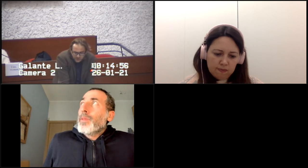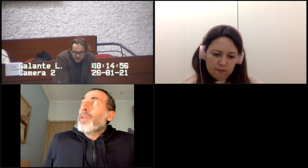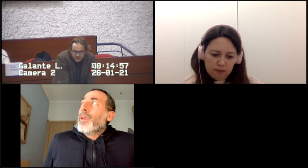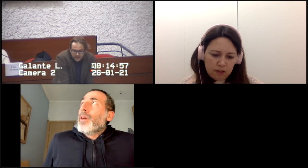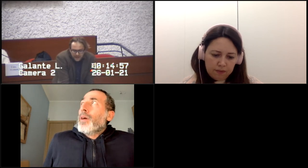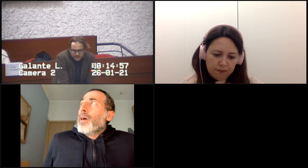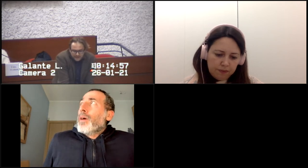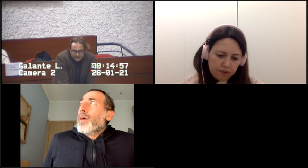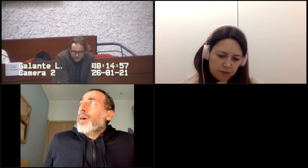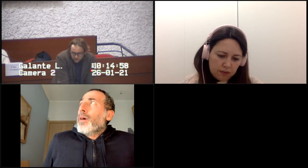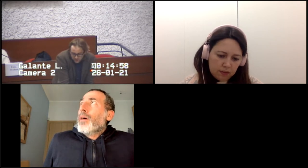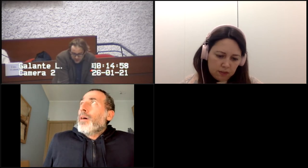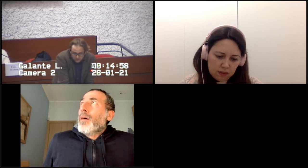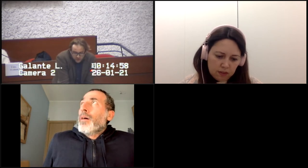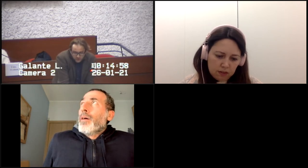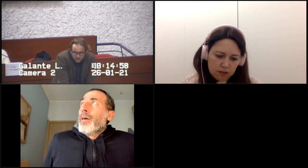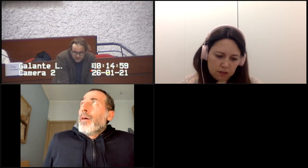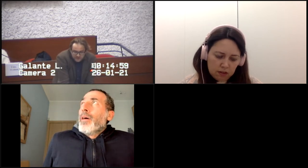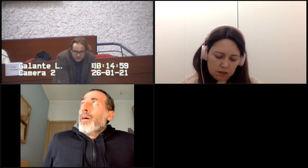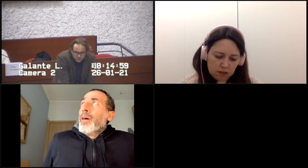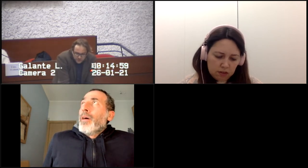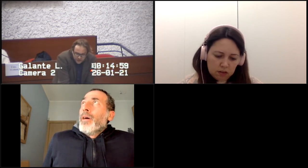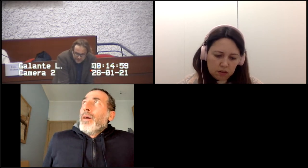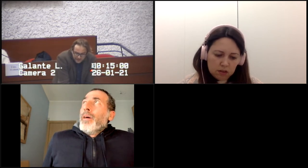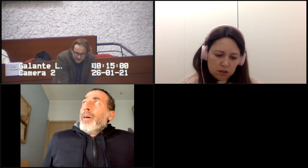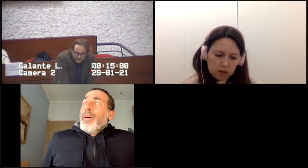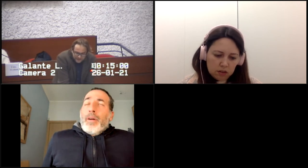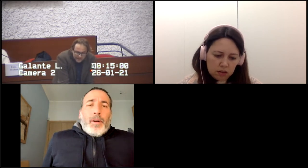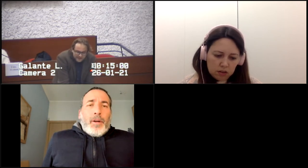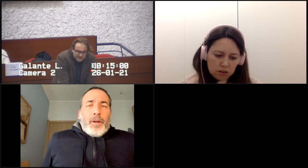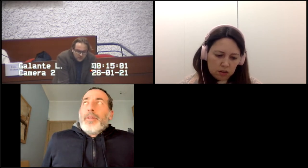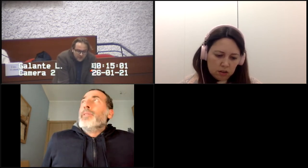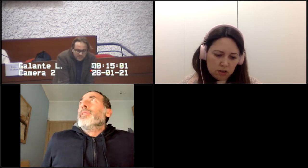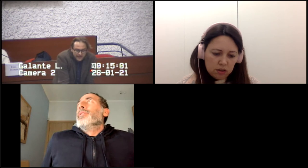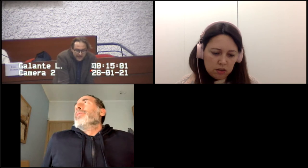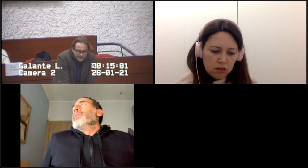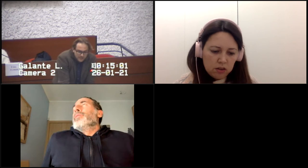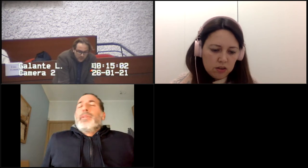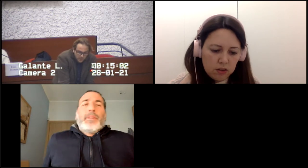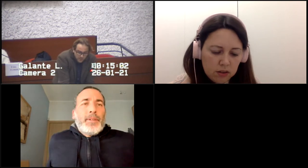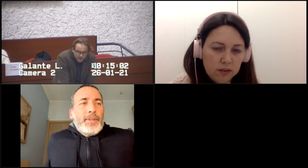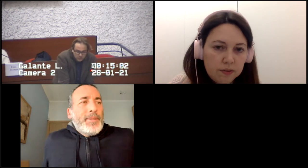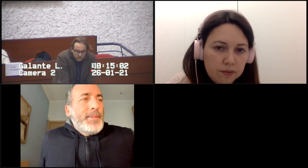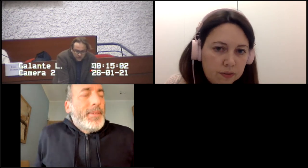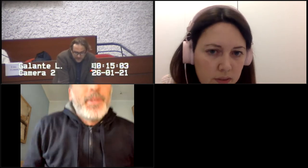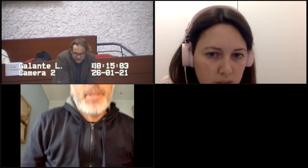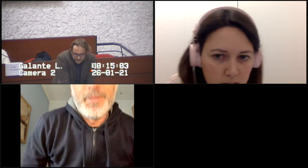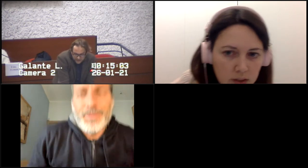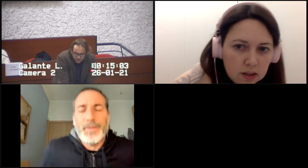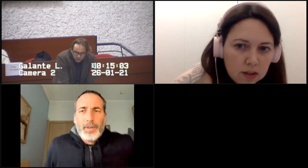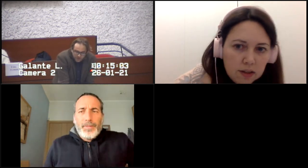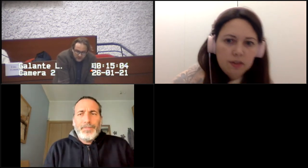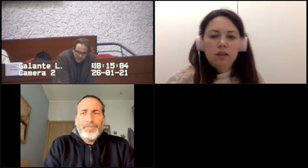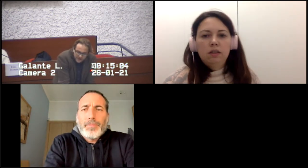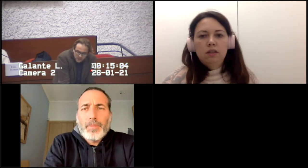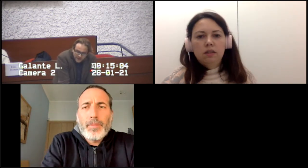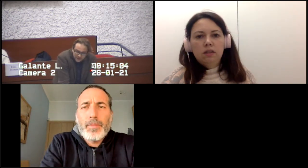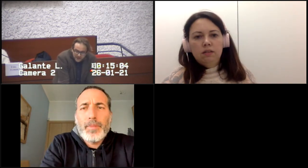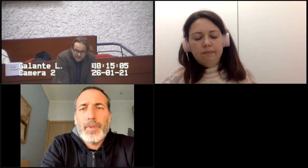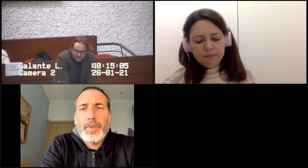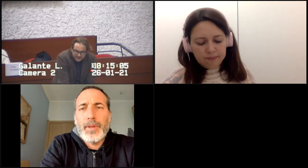individuo ha il diritto a un tenore di vita sufficiente a garantire la salute e il benessere proprio della sua famiglia, con